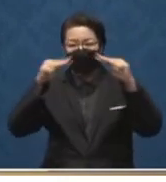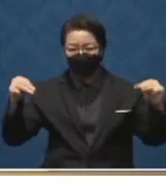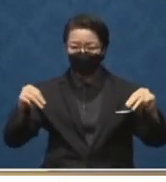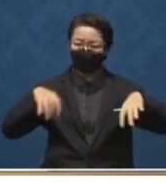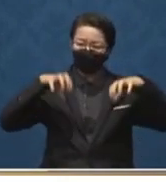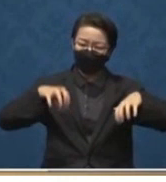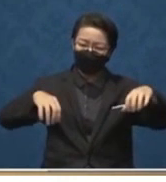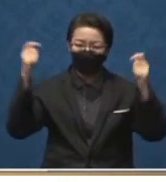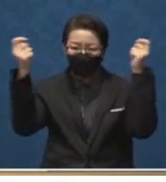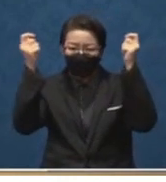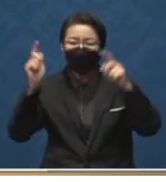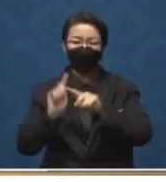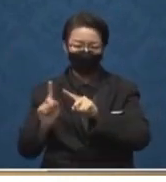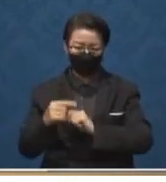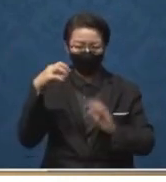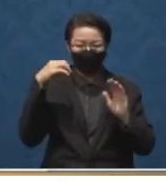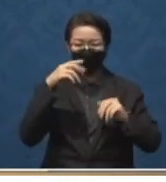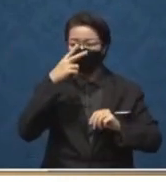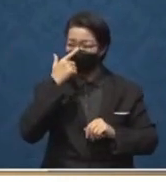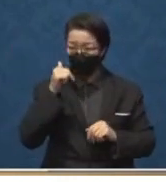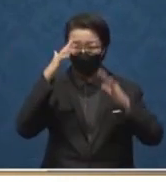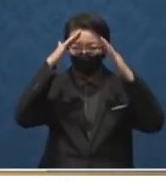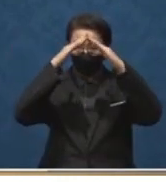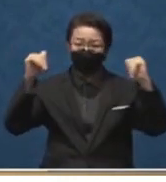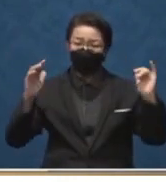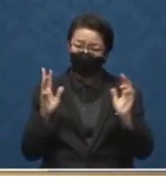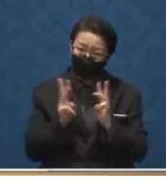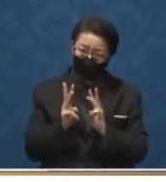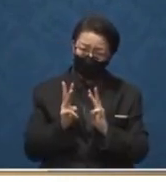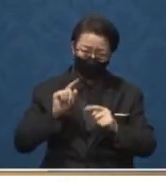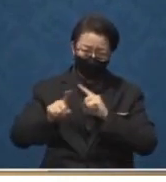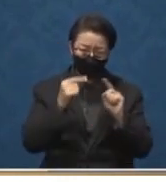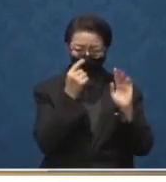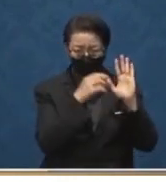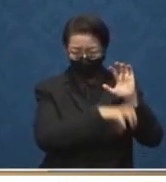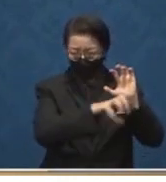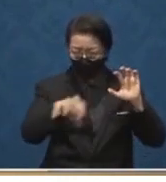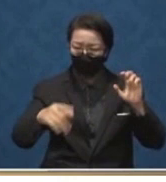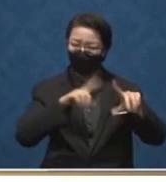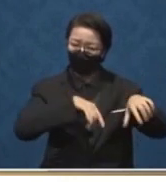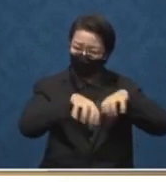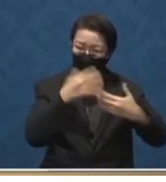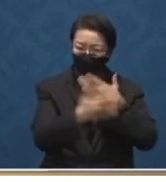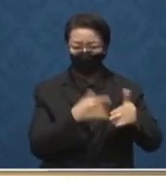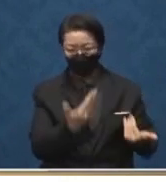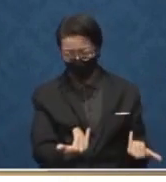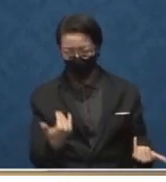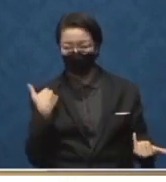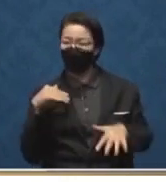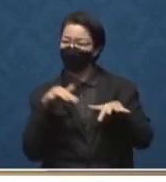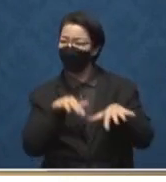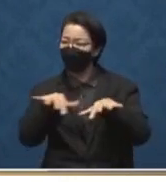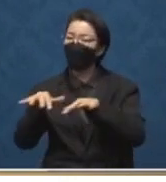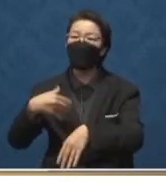ทาานวัตประศไยมแ มากมายครัต้องอรุยากณมาบัดจัดงานถ้วตีมีการขายของใวัสตนะครับ